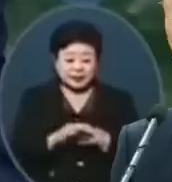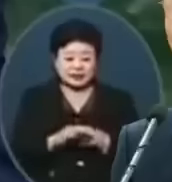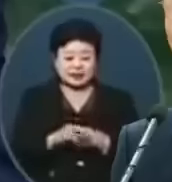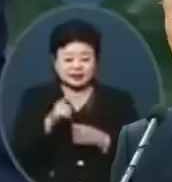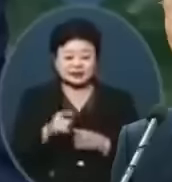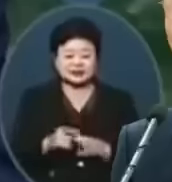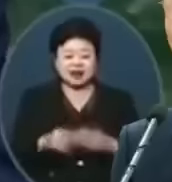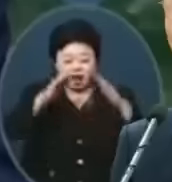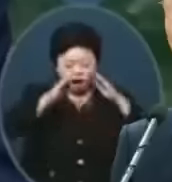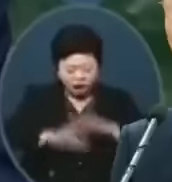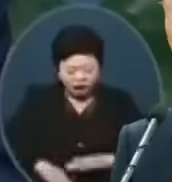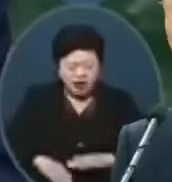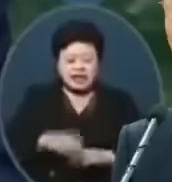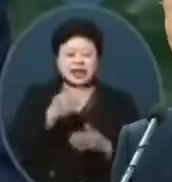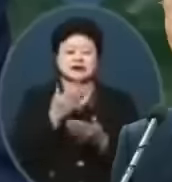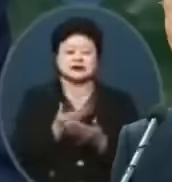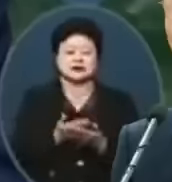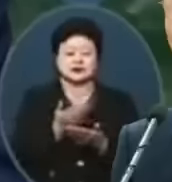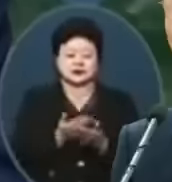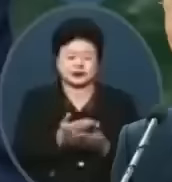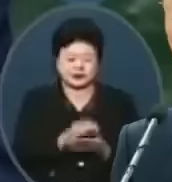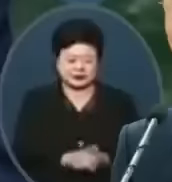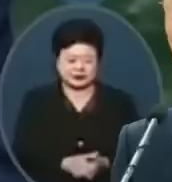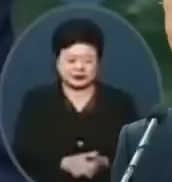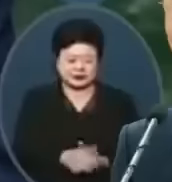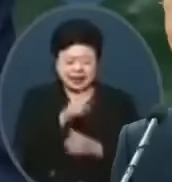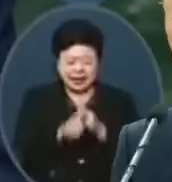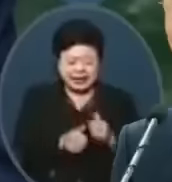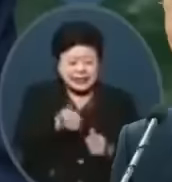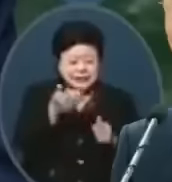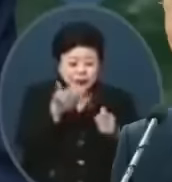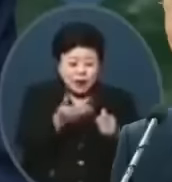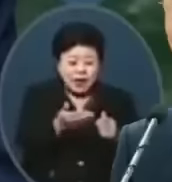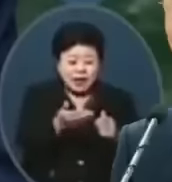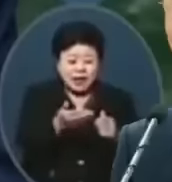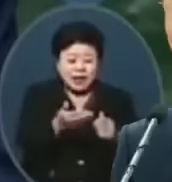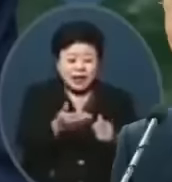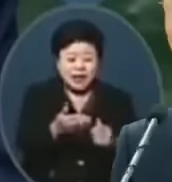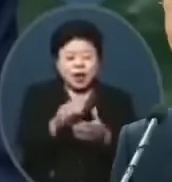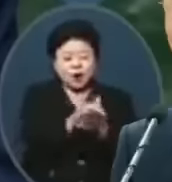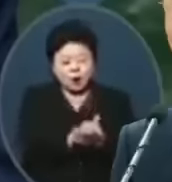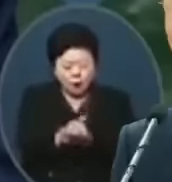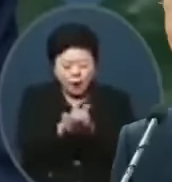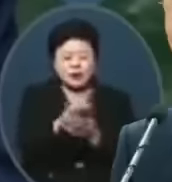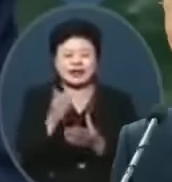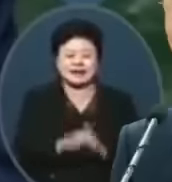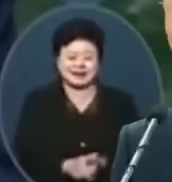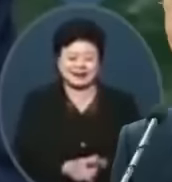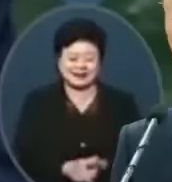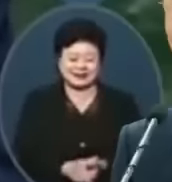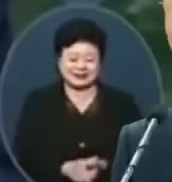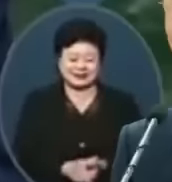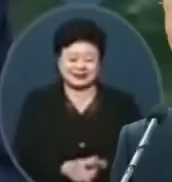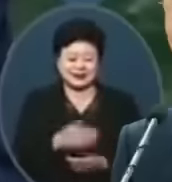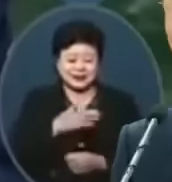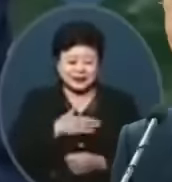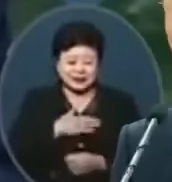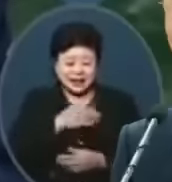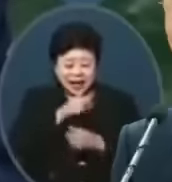그것을 흘게 하여 주시옵소서. 하나님과 화목을 해야 되는 것입니다.